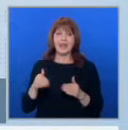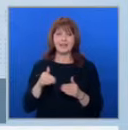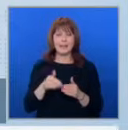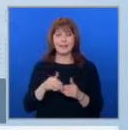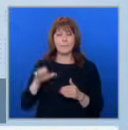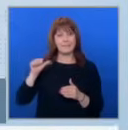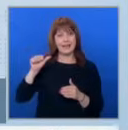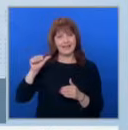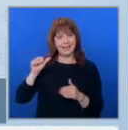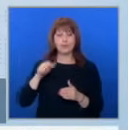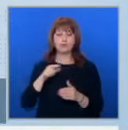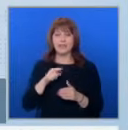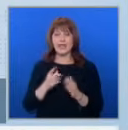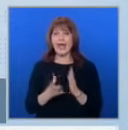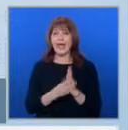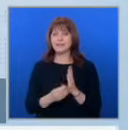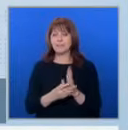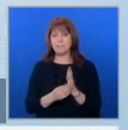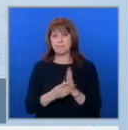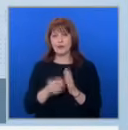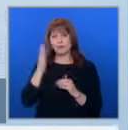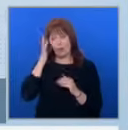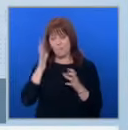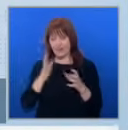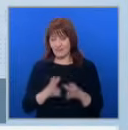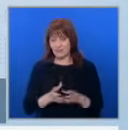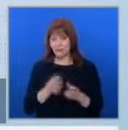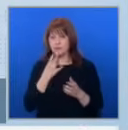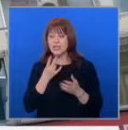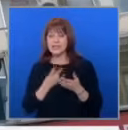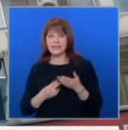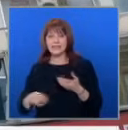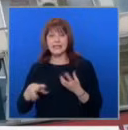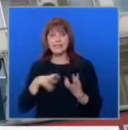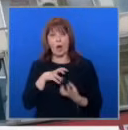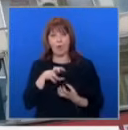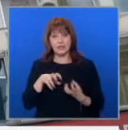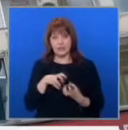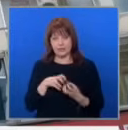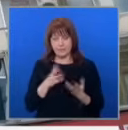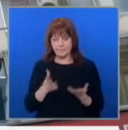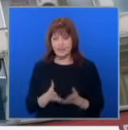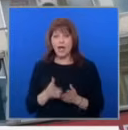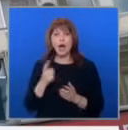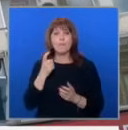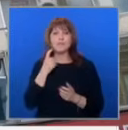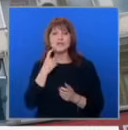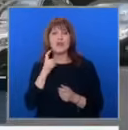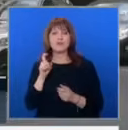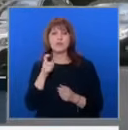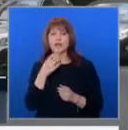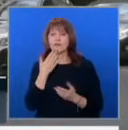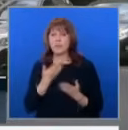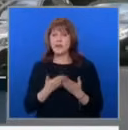правителство, което да извади страната от политическата и институционална криза, се казва в решението. Денят започва на БНТ. Борислав Гуцанов обяви